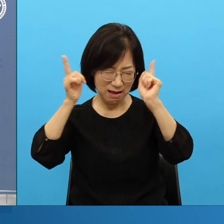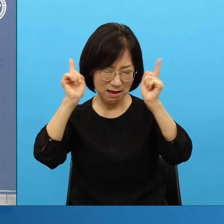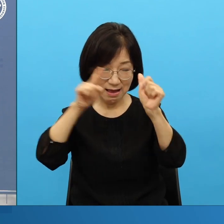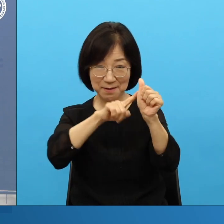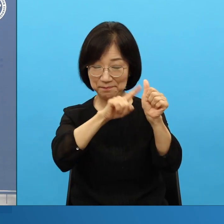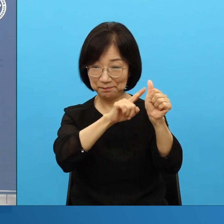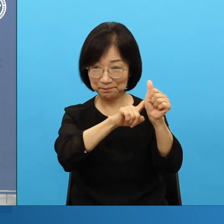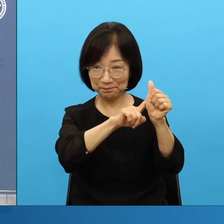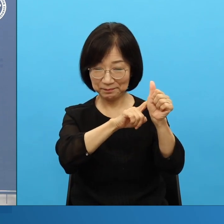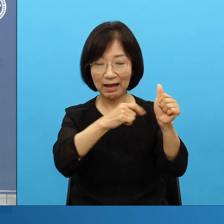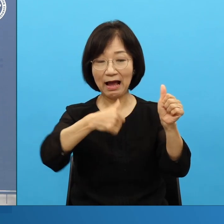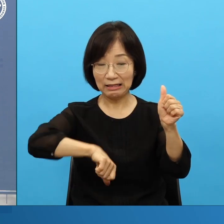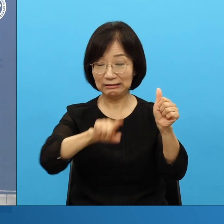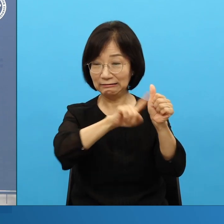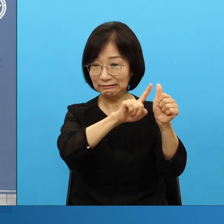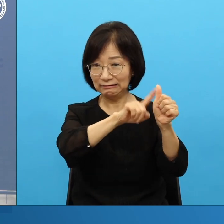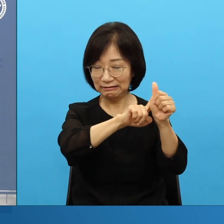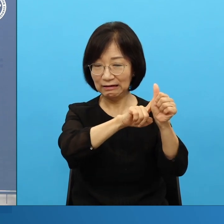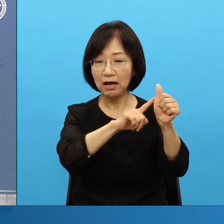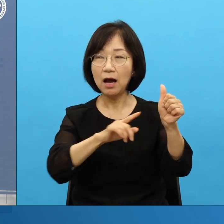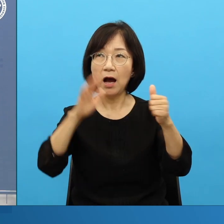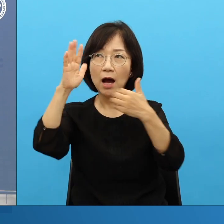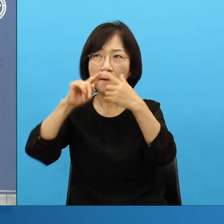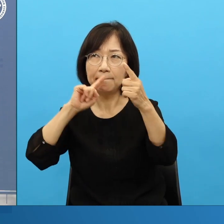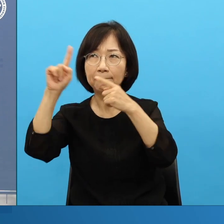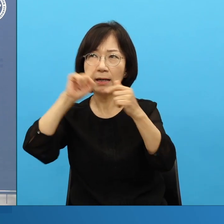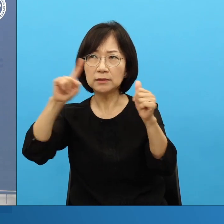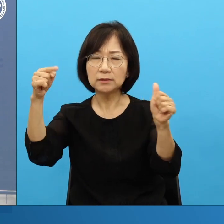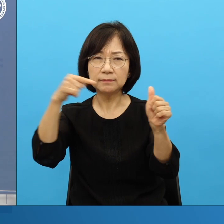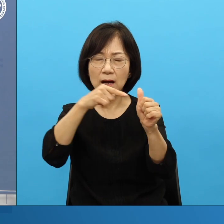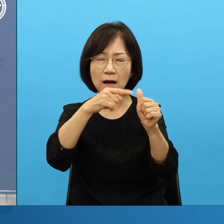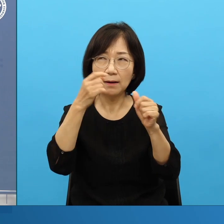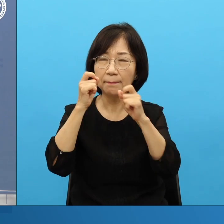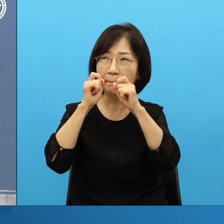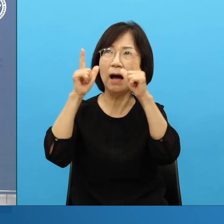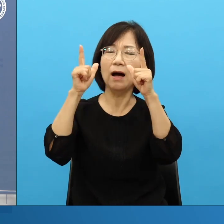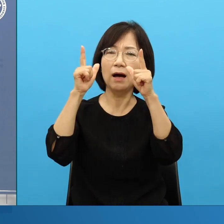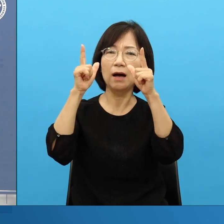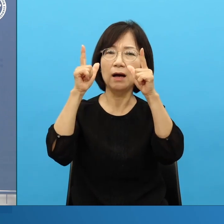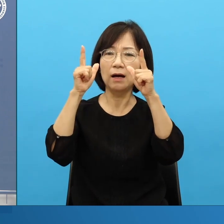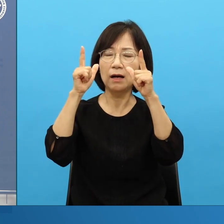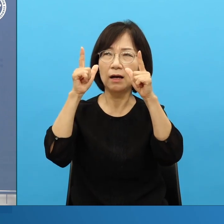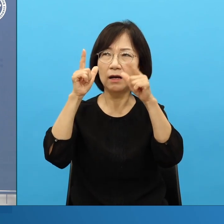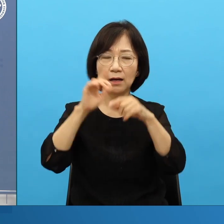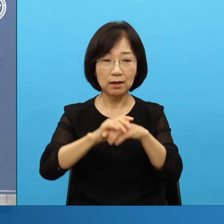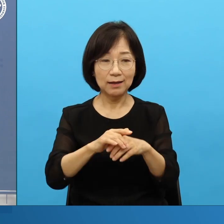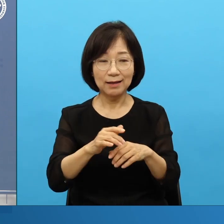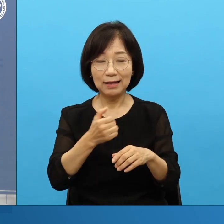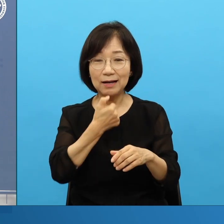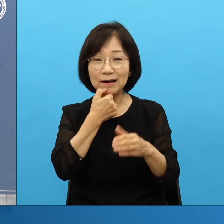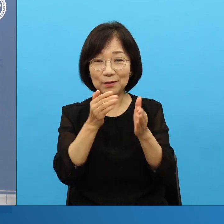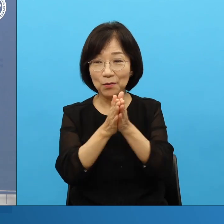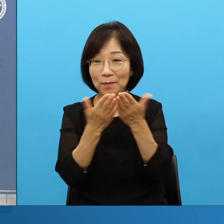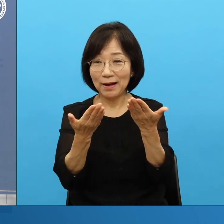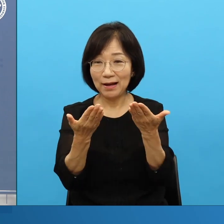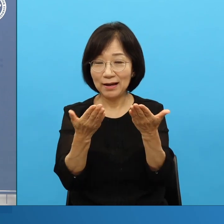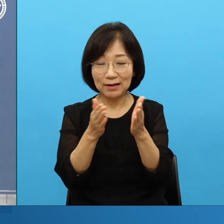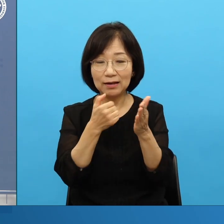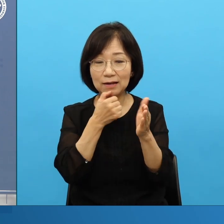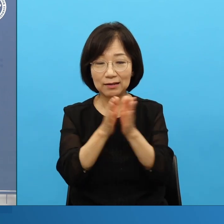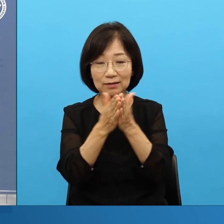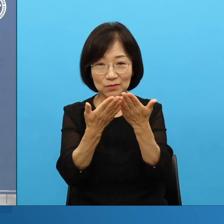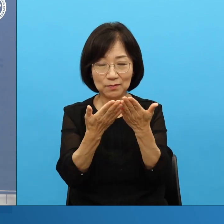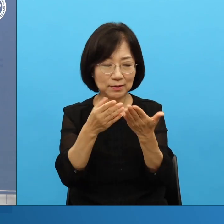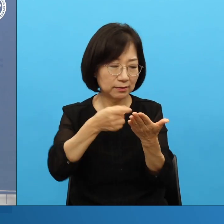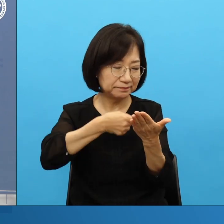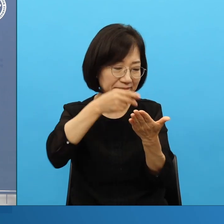word came upon this corrupted son. 기록에 보면 로마서를 읽다가 변화가 일어났는데 그 사람에게 완전 변화가 시작해요. And if you